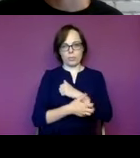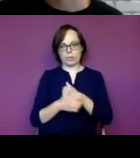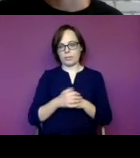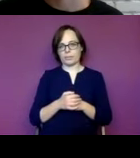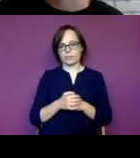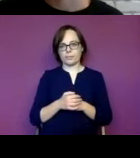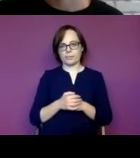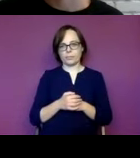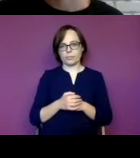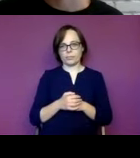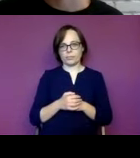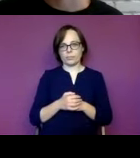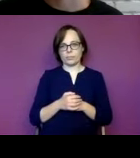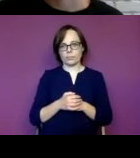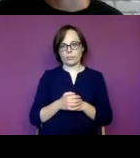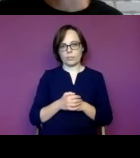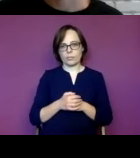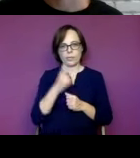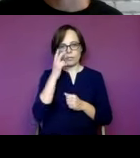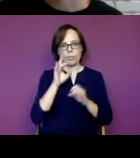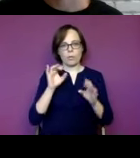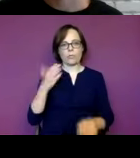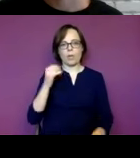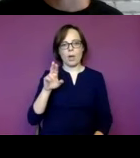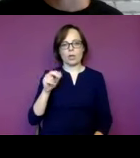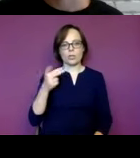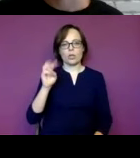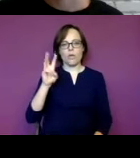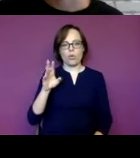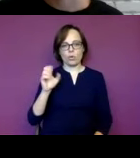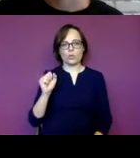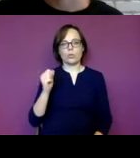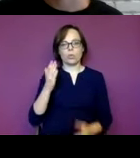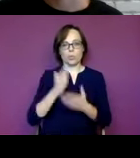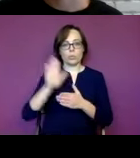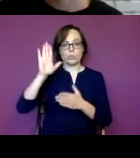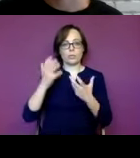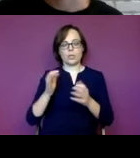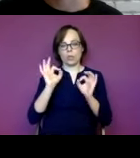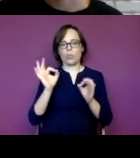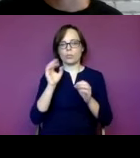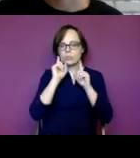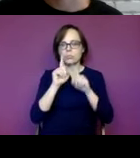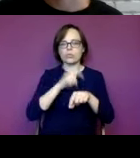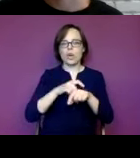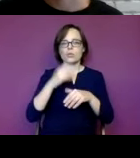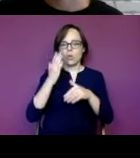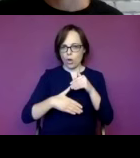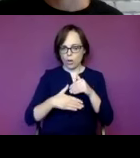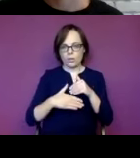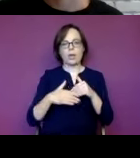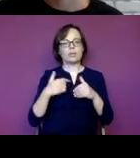Widzę, że profesor Marcin Wójcik jeszcze tu się zgłasza. Już naprawdę kończy nam się czas, więc chętnie oddam głos,